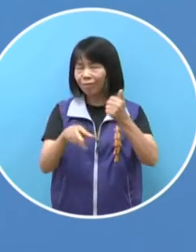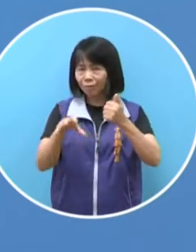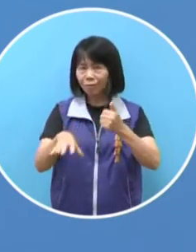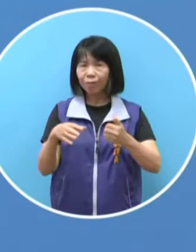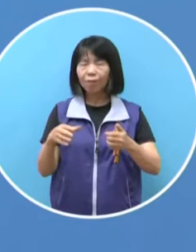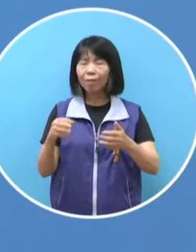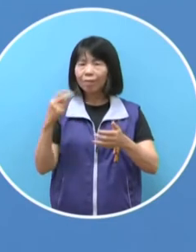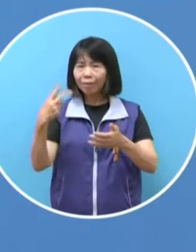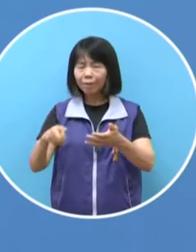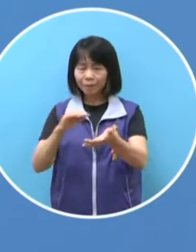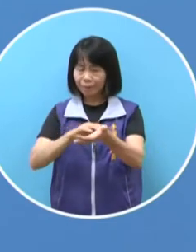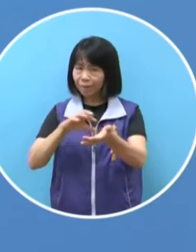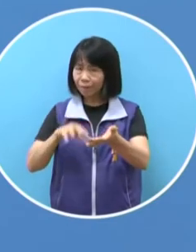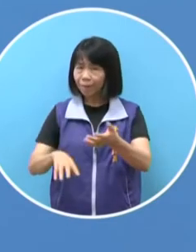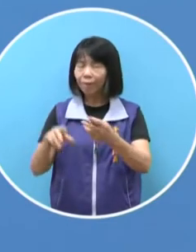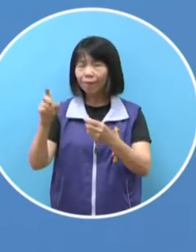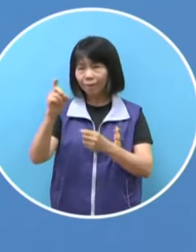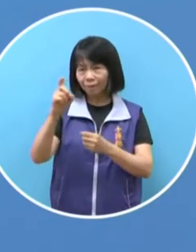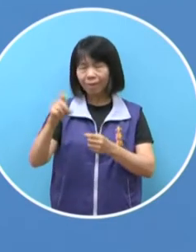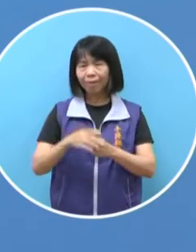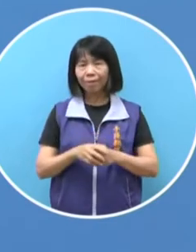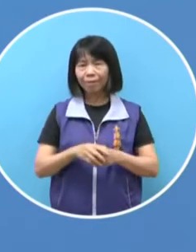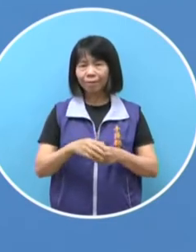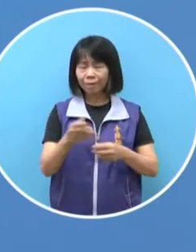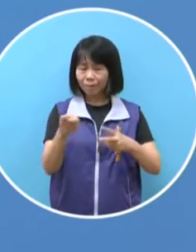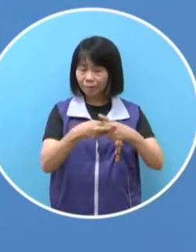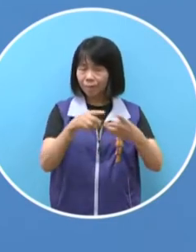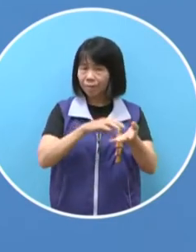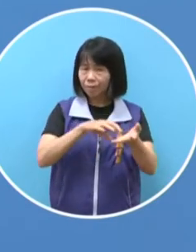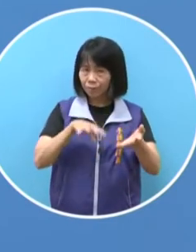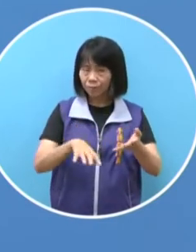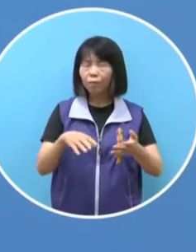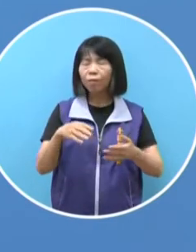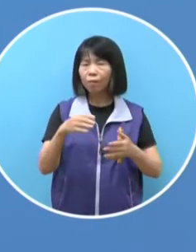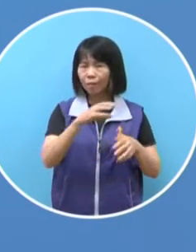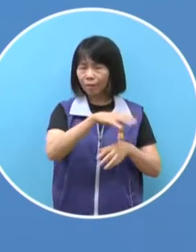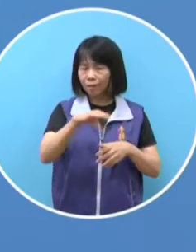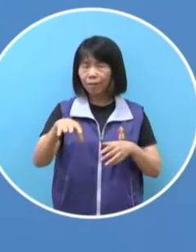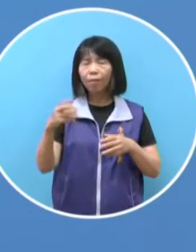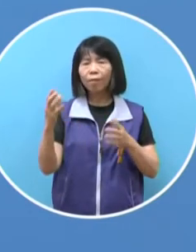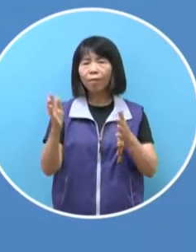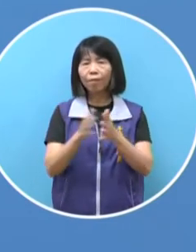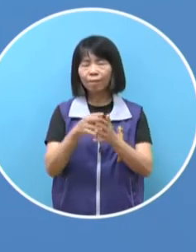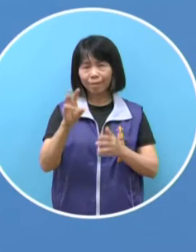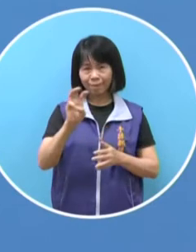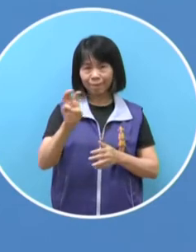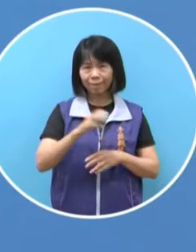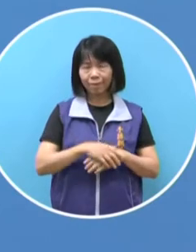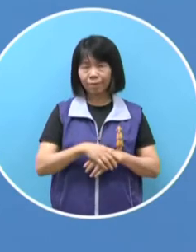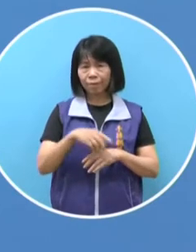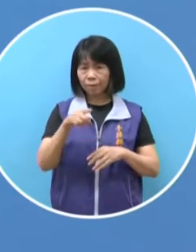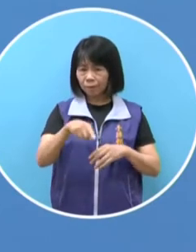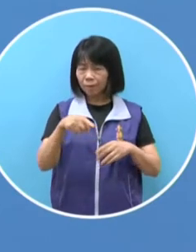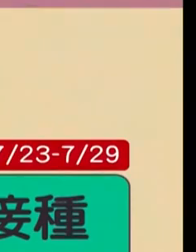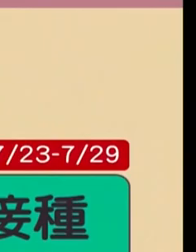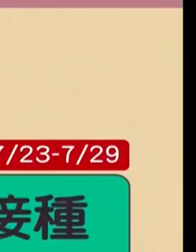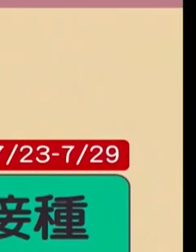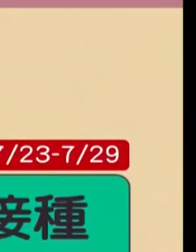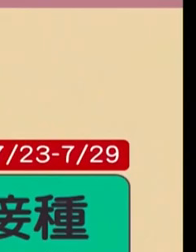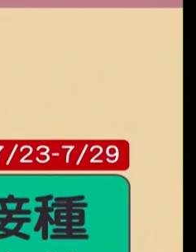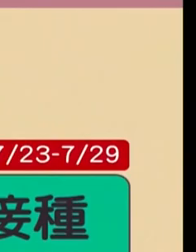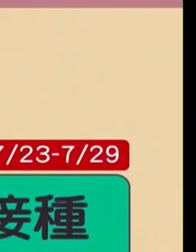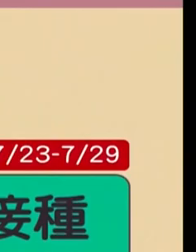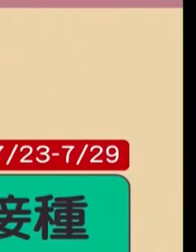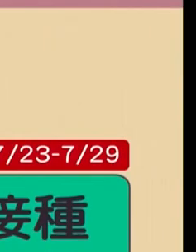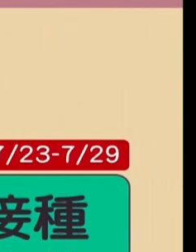约诊所那预约成功之后，那在这第三期的施打的接种时间是